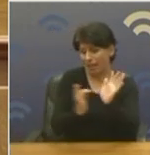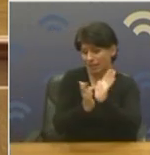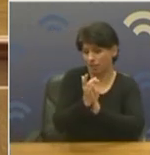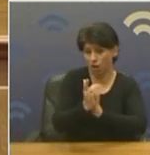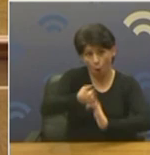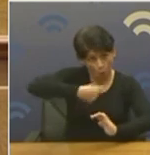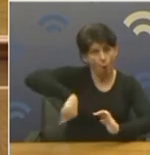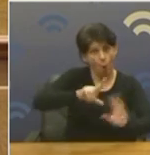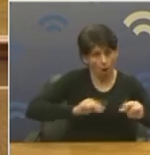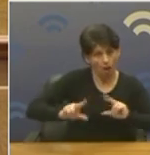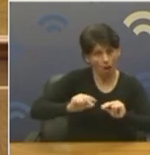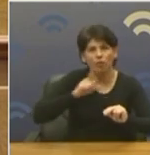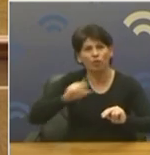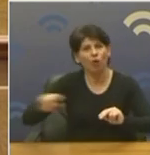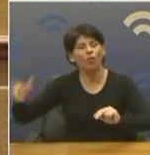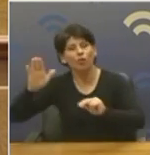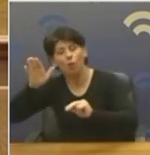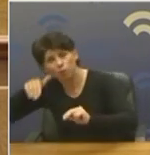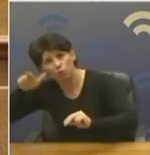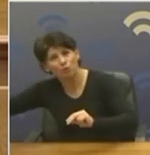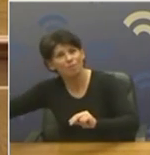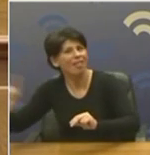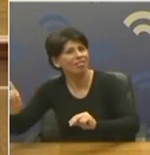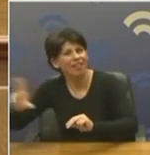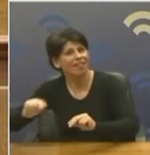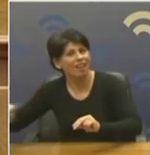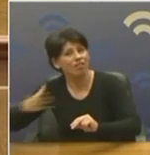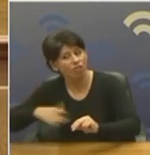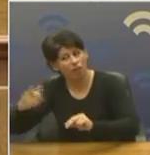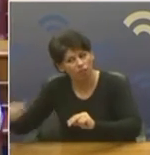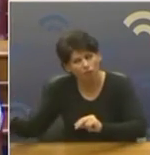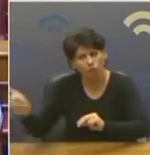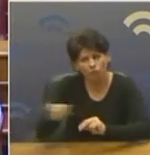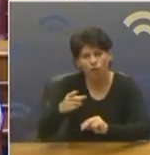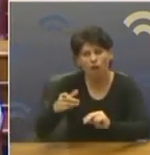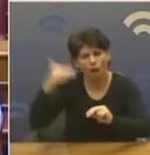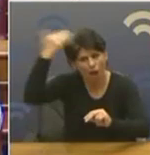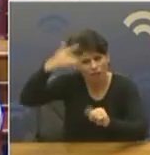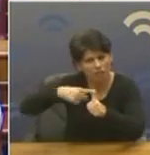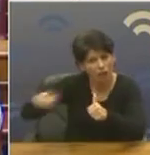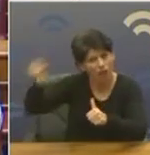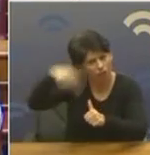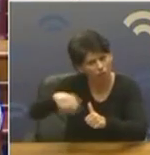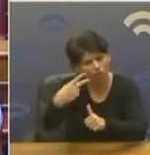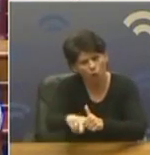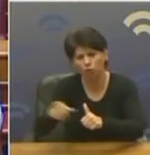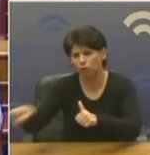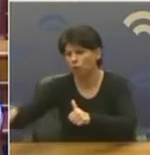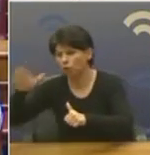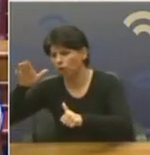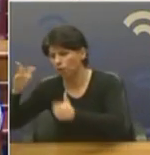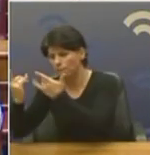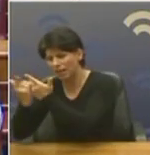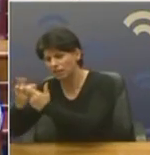Η Ελλάδα θα παραμείνει ελληνική και χριστιανική, ανεκτική μεν χριστιανική και ελληνική ιδέα. Τελεία και παύλα σε